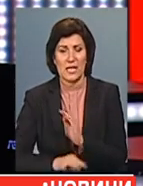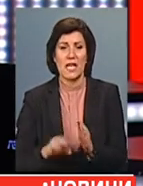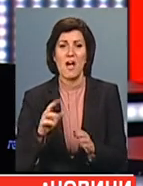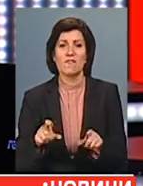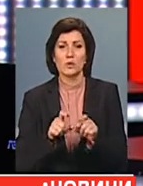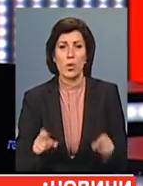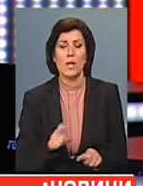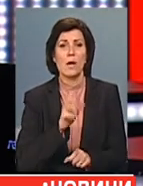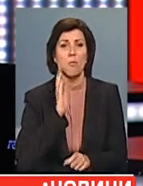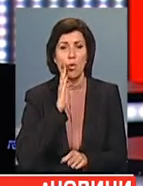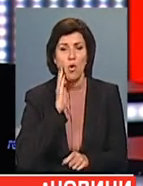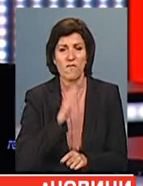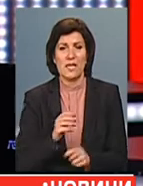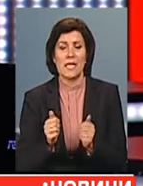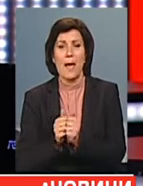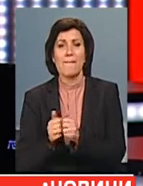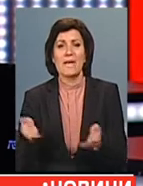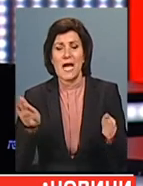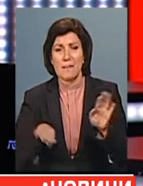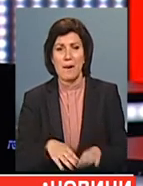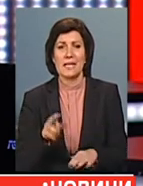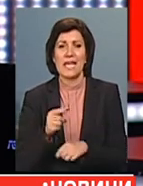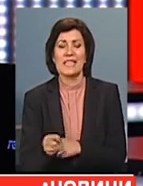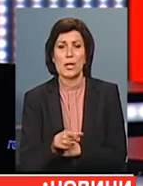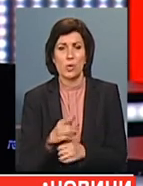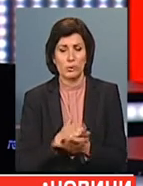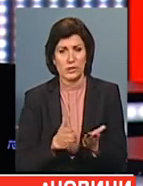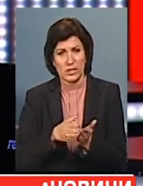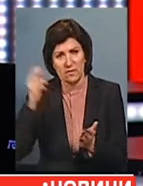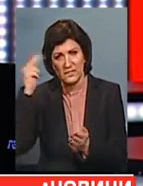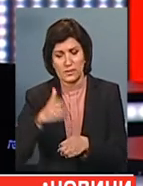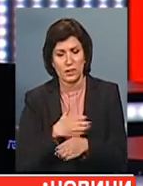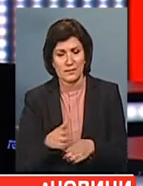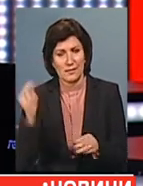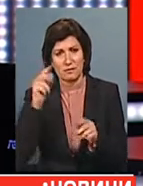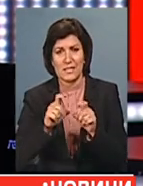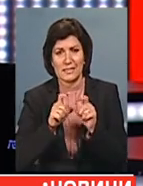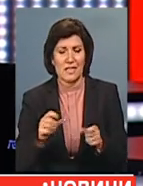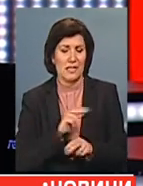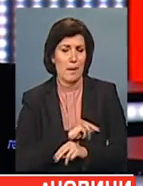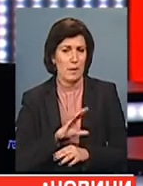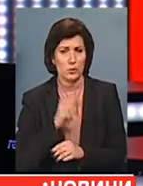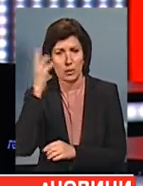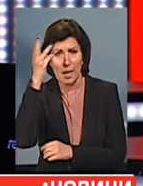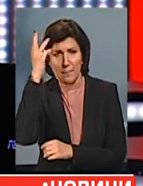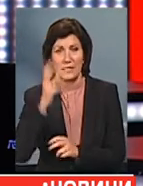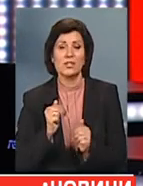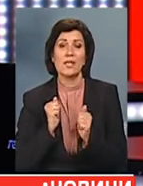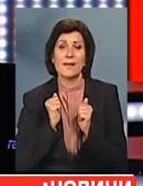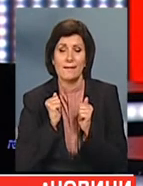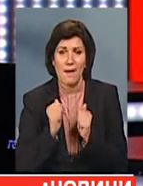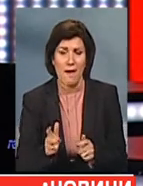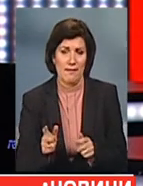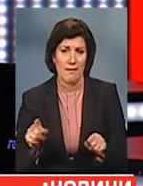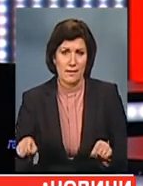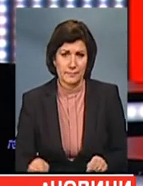Буковини, Прикарпаття і Тернопільщини скасували заняття. Частина навчальних закладів не працює на Хмельниччині. Як долають наслідки